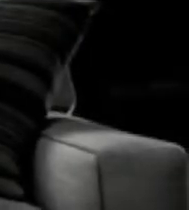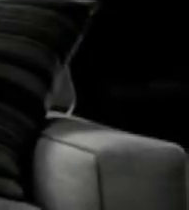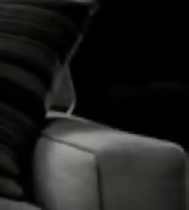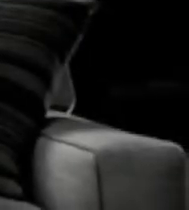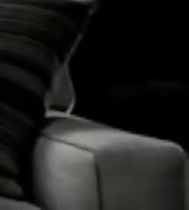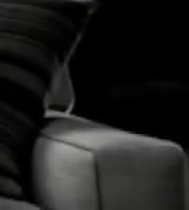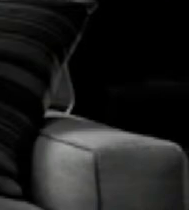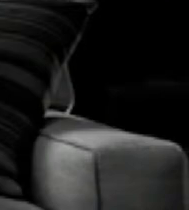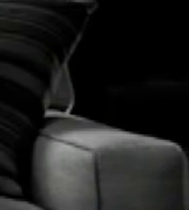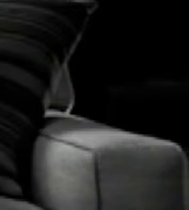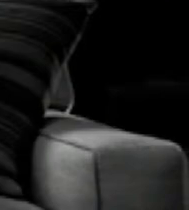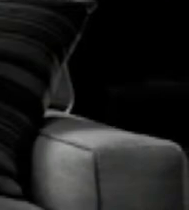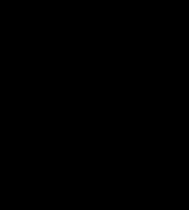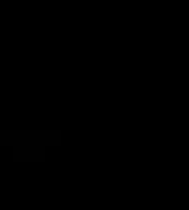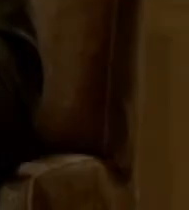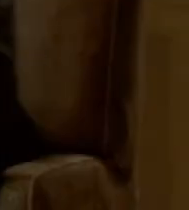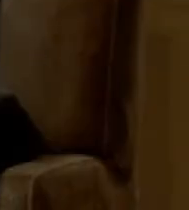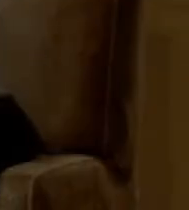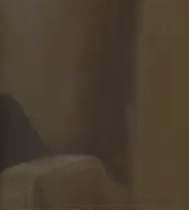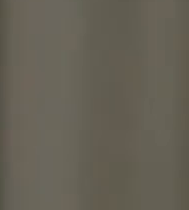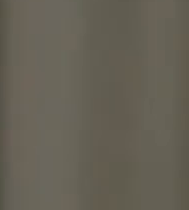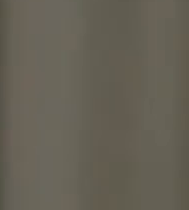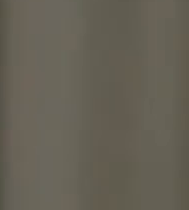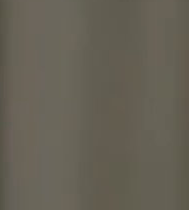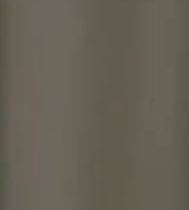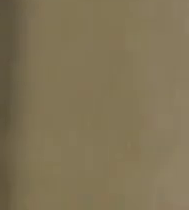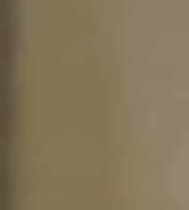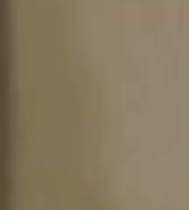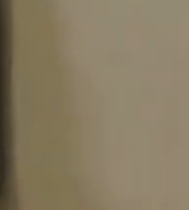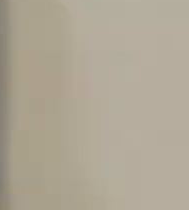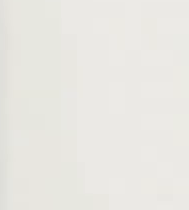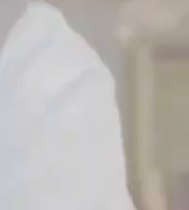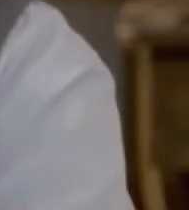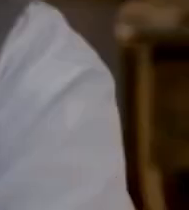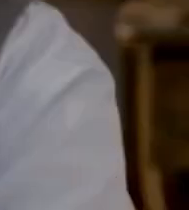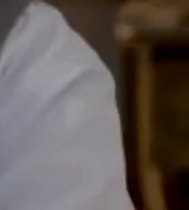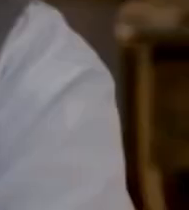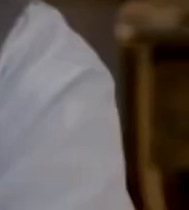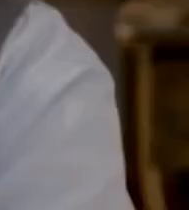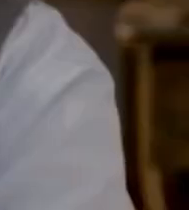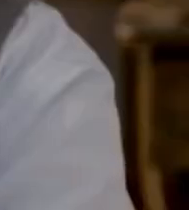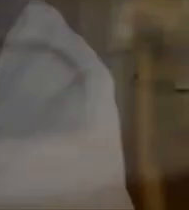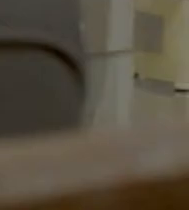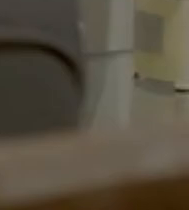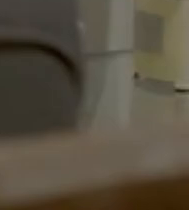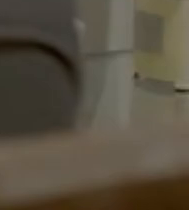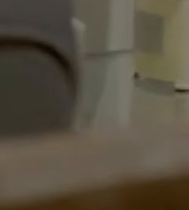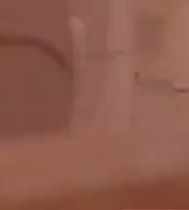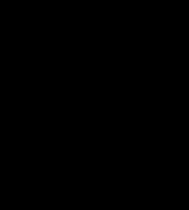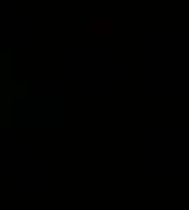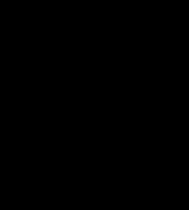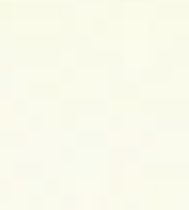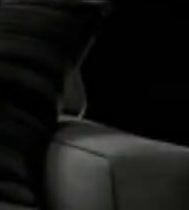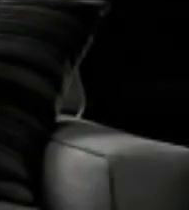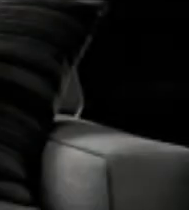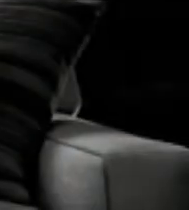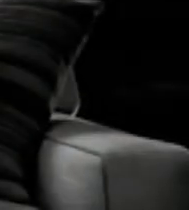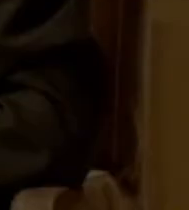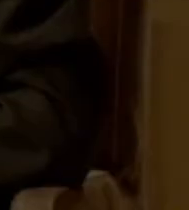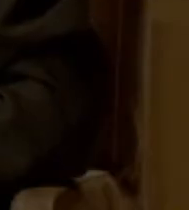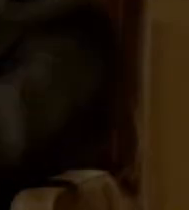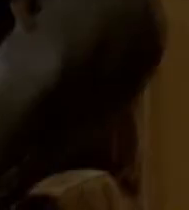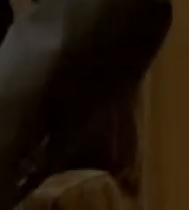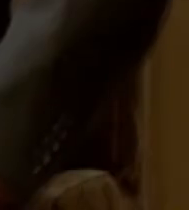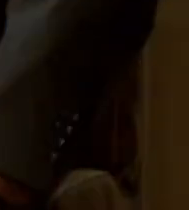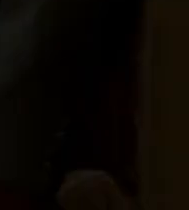დრამასთან ბრძოლა. სეანსების დროს პანიკა მეწყება. ვთქვით, რომ რა შეიძლება თავი შევიკავო. ყოველდღე.